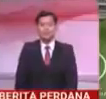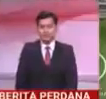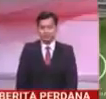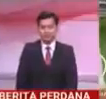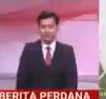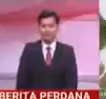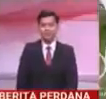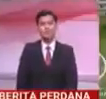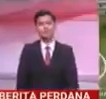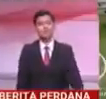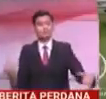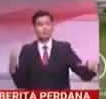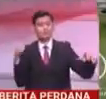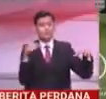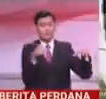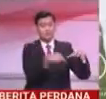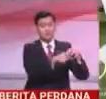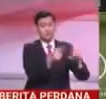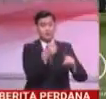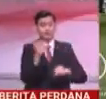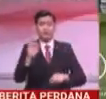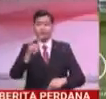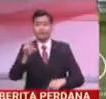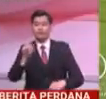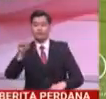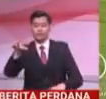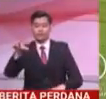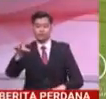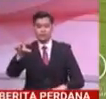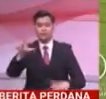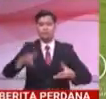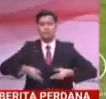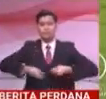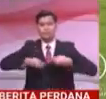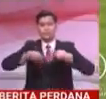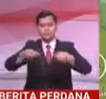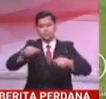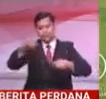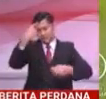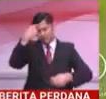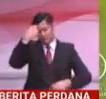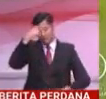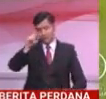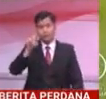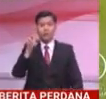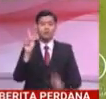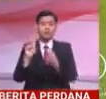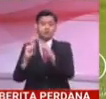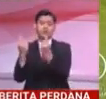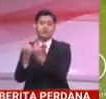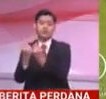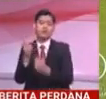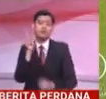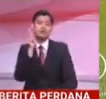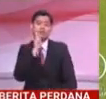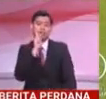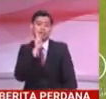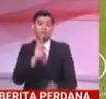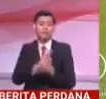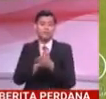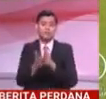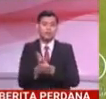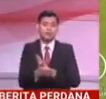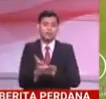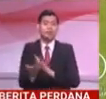Sementara itu, jaringan tunggal Faizat Ghazali menghadiahkan tiga mata berharga buat Kedah Darul Aman KDAFC sekaligus